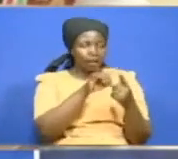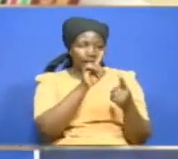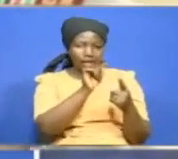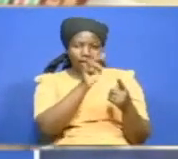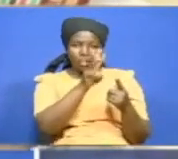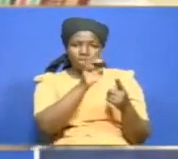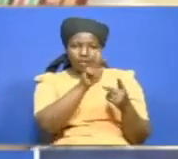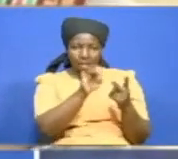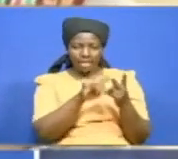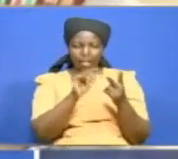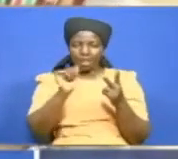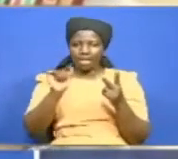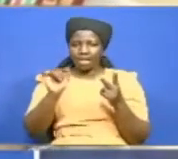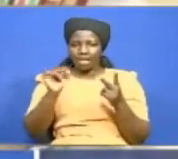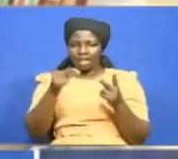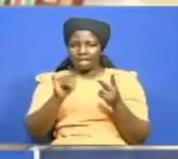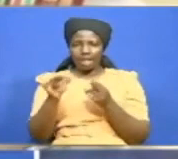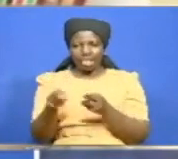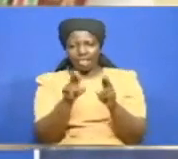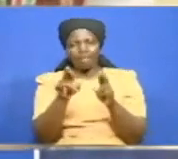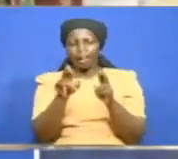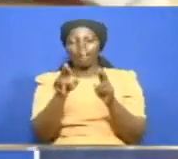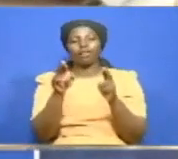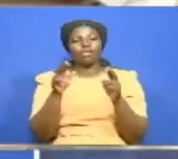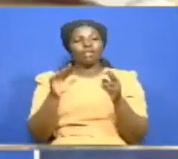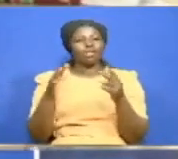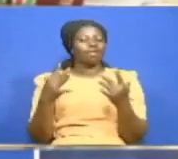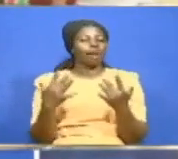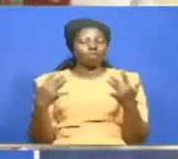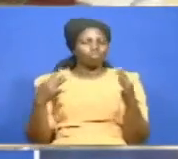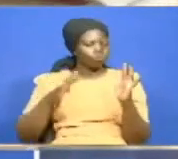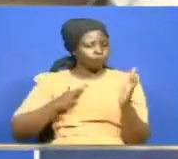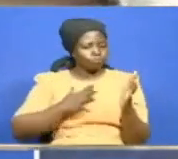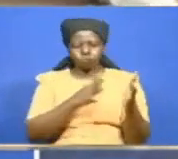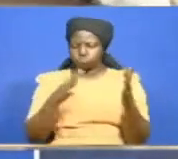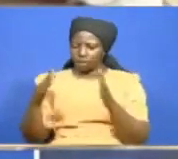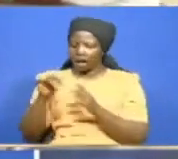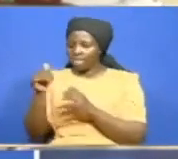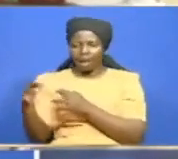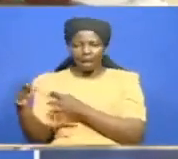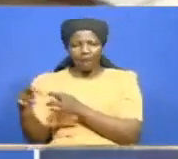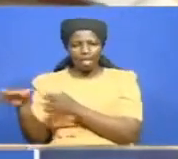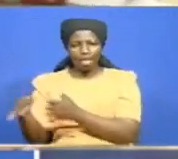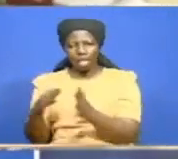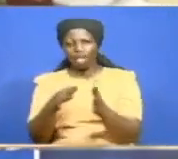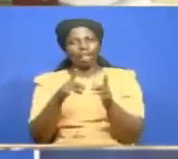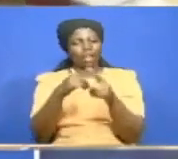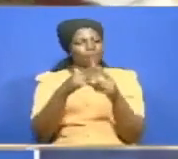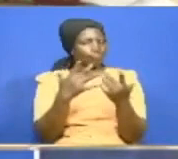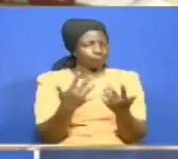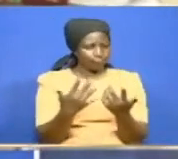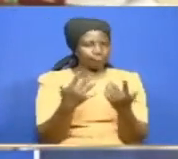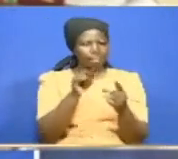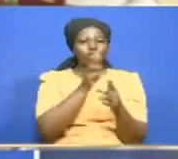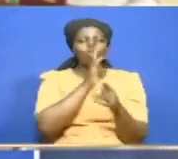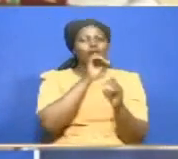Hiyo confluence, mahali hizo mito miwili zinakutana. Tunaweza tukahifadhi hiyo maji na sehemu hii ya